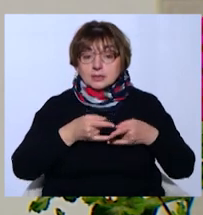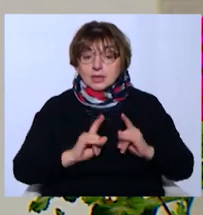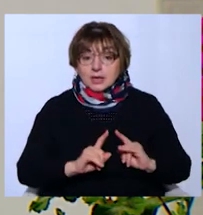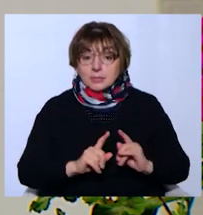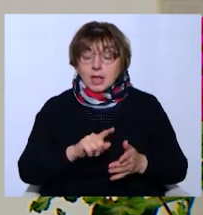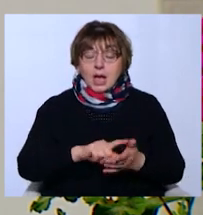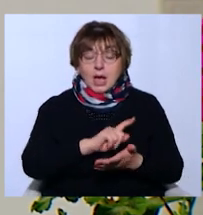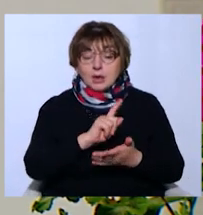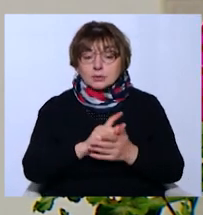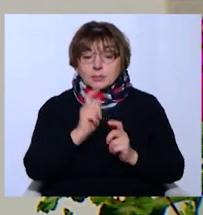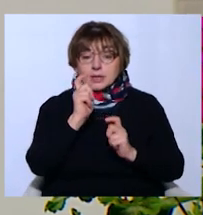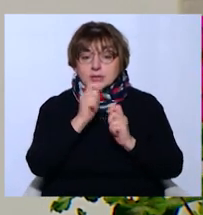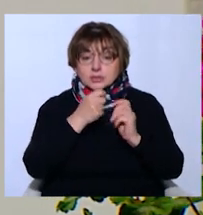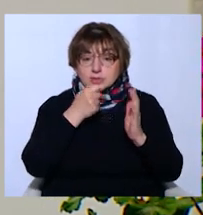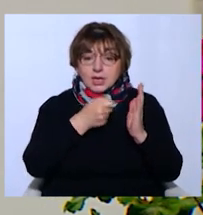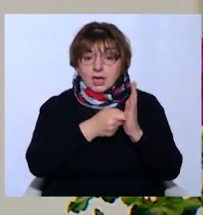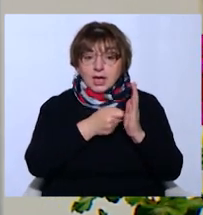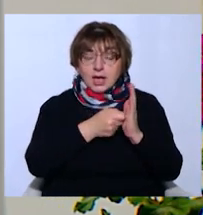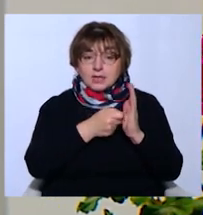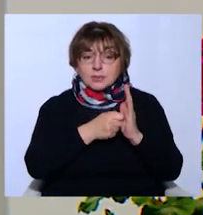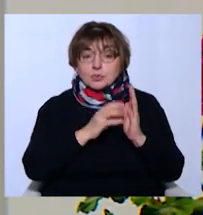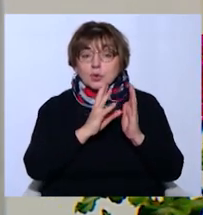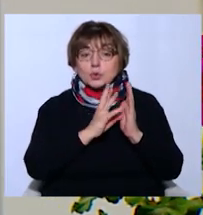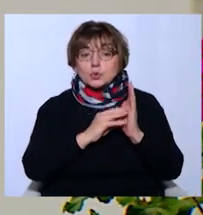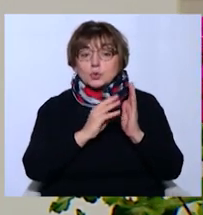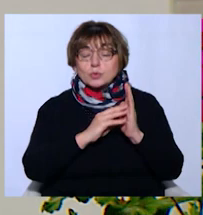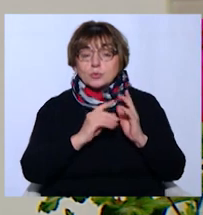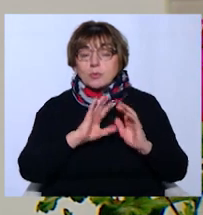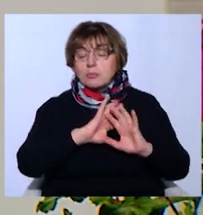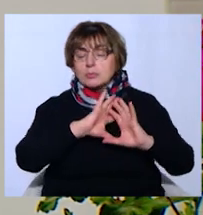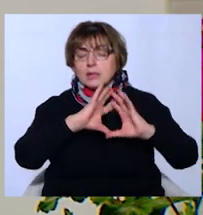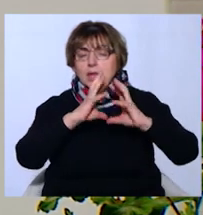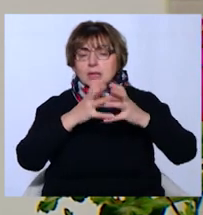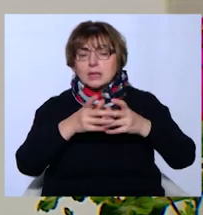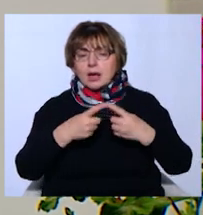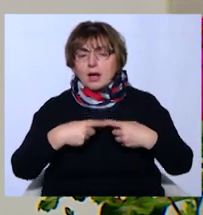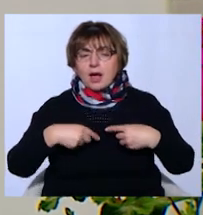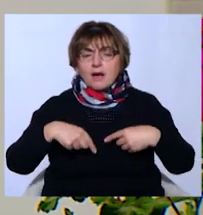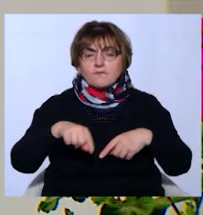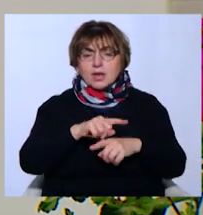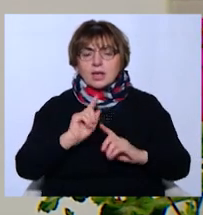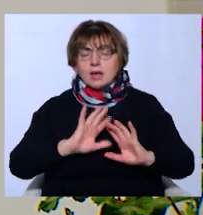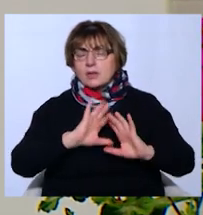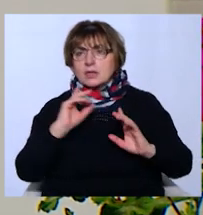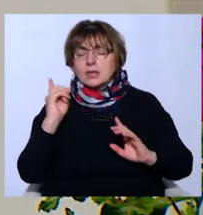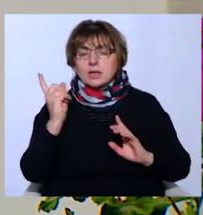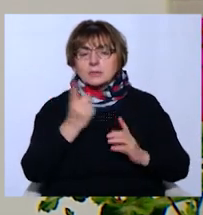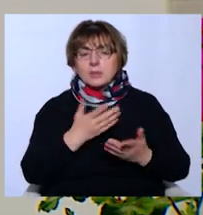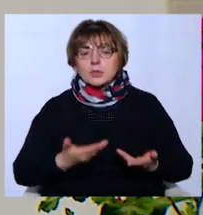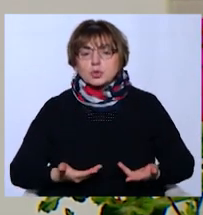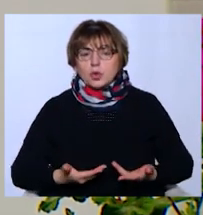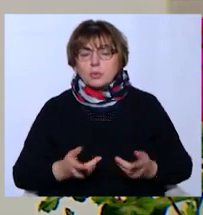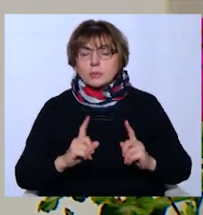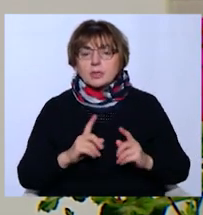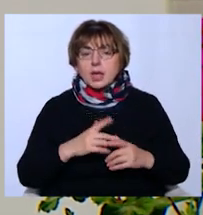რძით კვებავს. და ძუძუმწოვრები ბავშვებო მთელს დედამიწაზე ყველგან ყველა საარსებო გარემოში ბინადრობენ. და